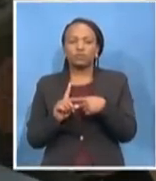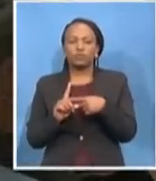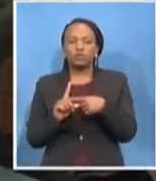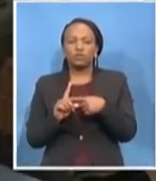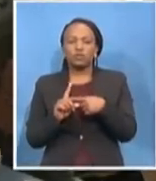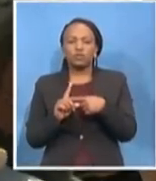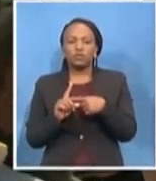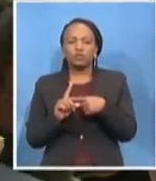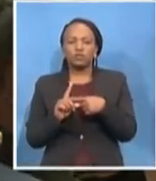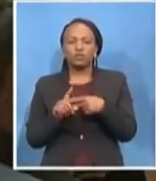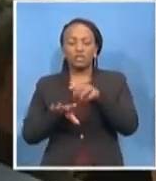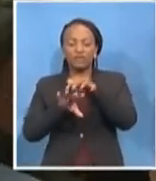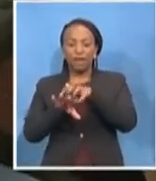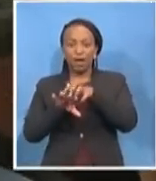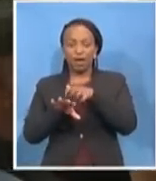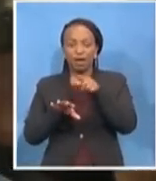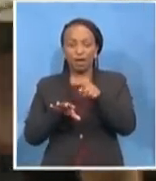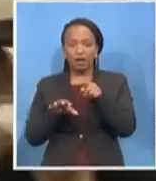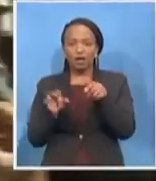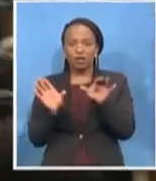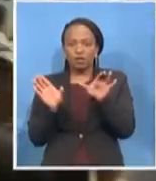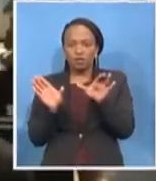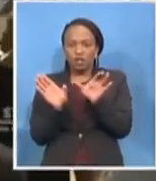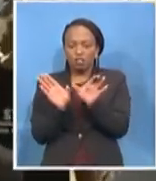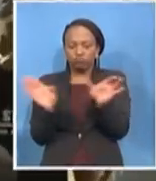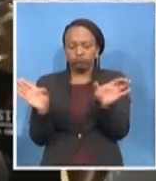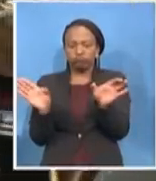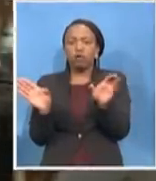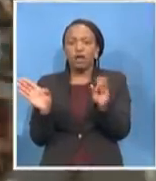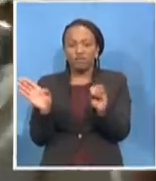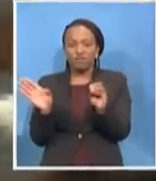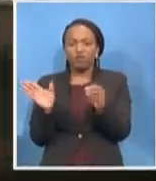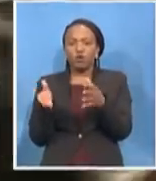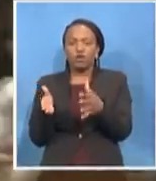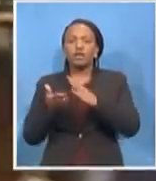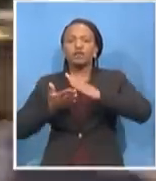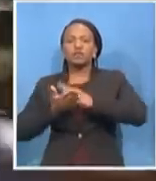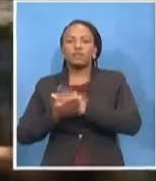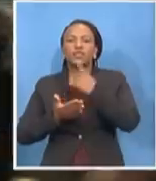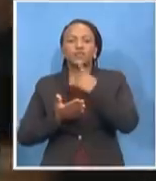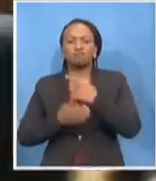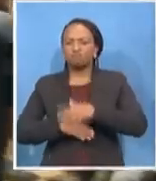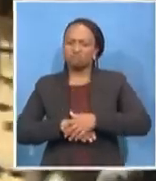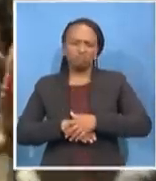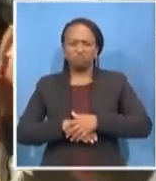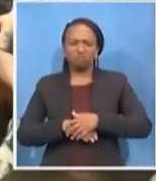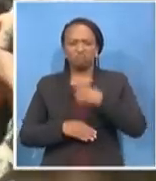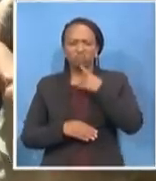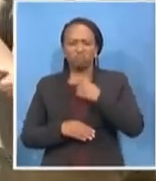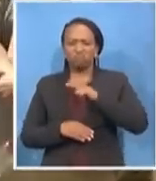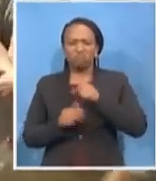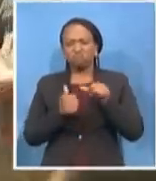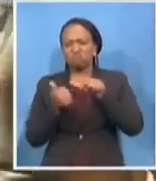the farmers here in Senekal. Some of them want to go to town and protest.